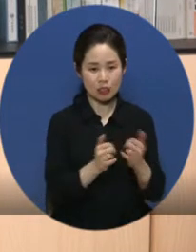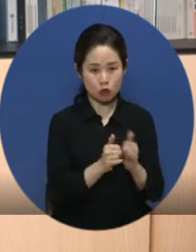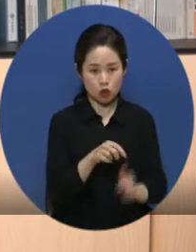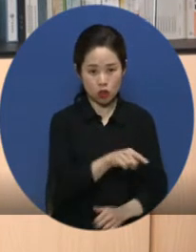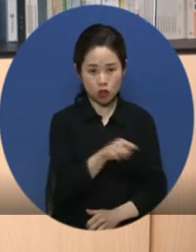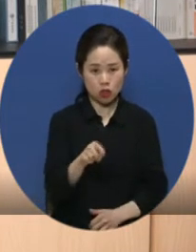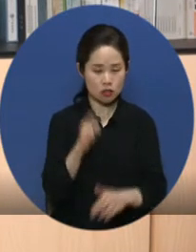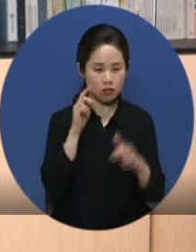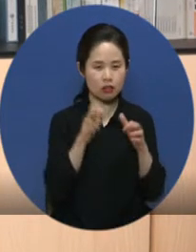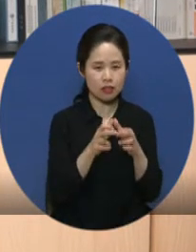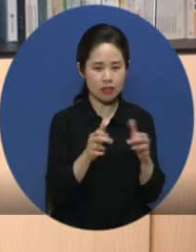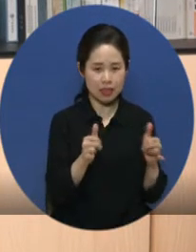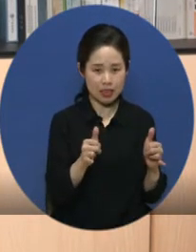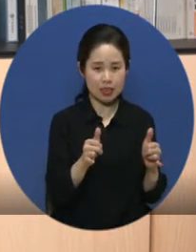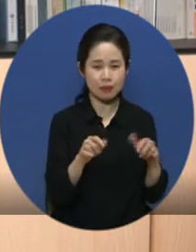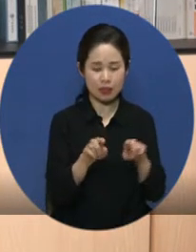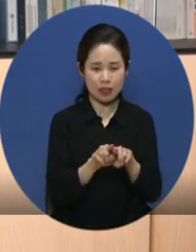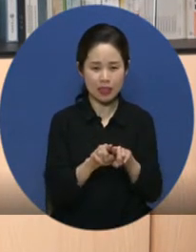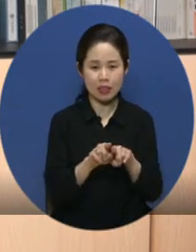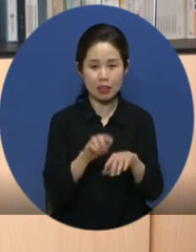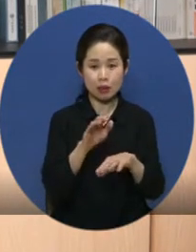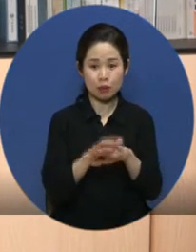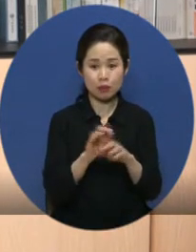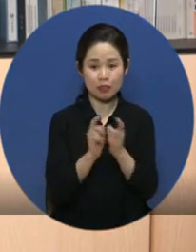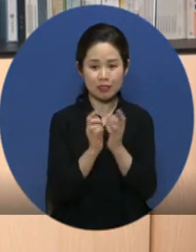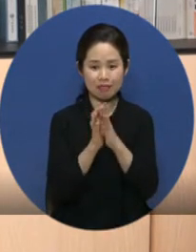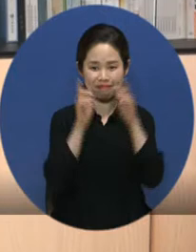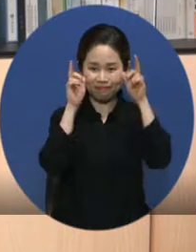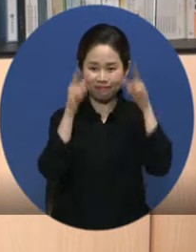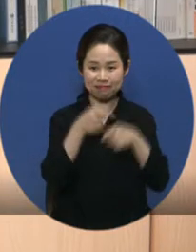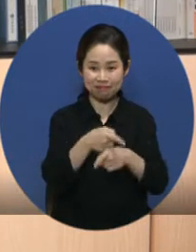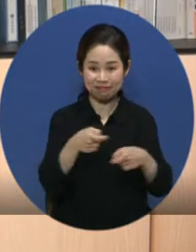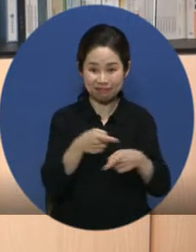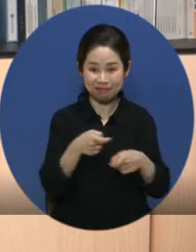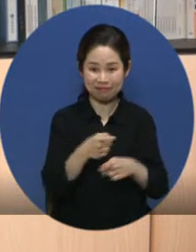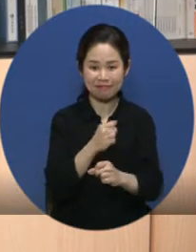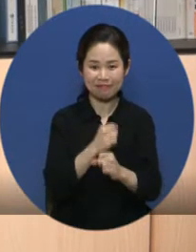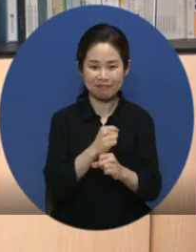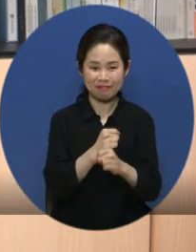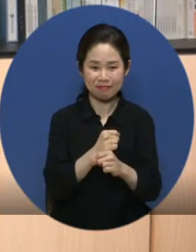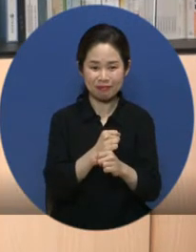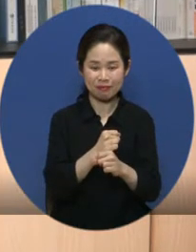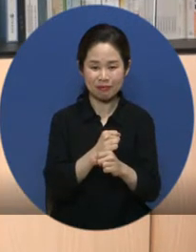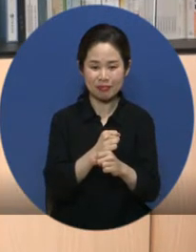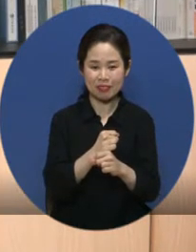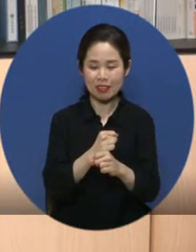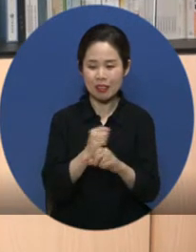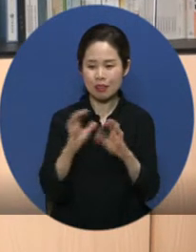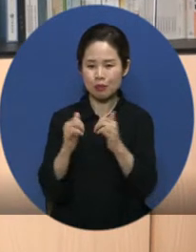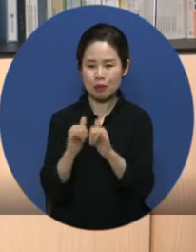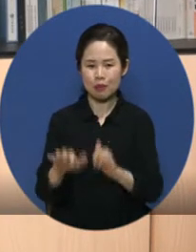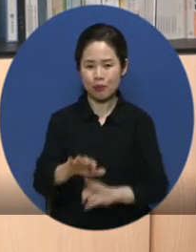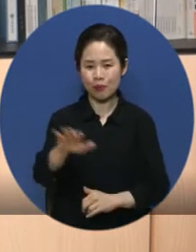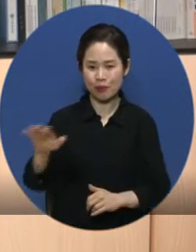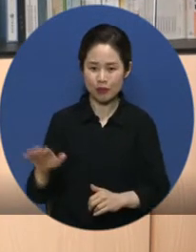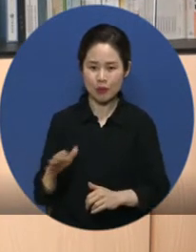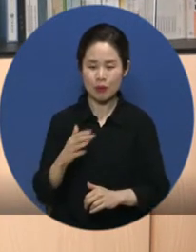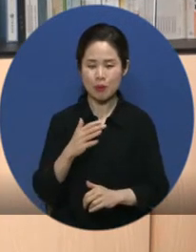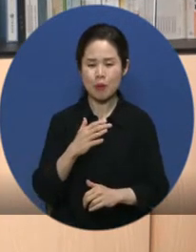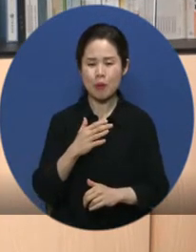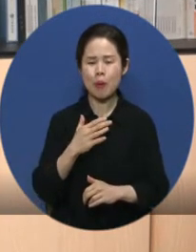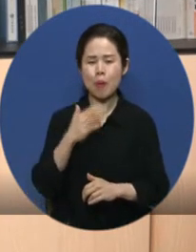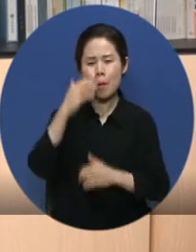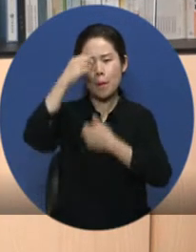청각장애인들과 함께 수제와 구두를 만들어서 온 국민의 발 건강을 위해서 노력하고